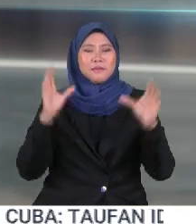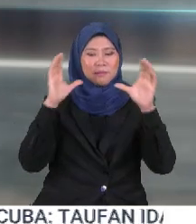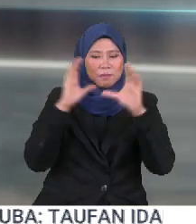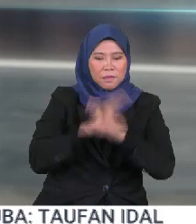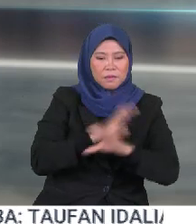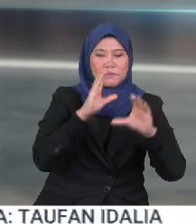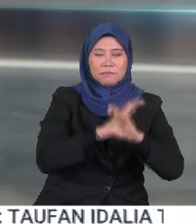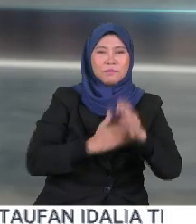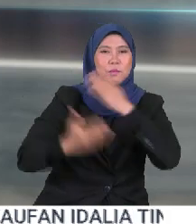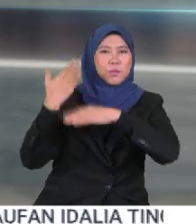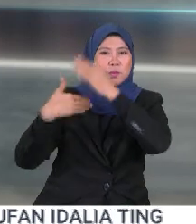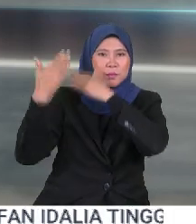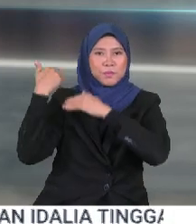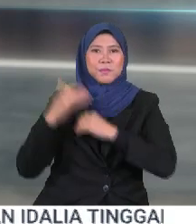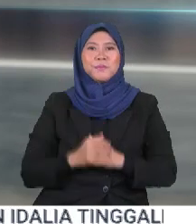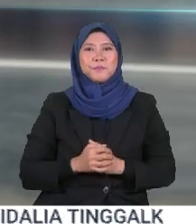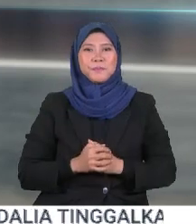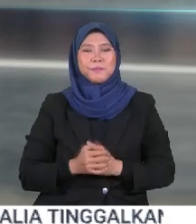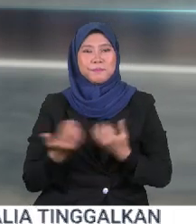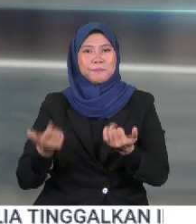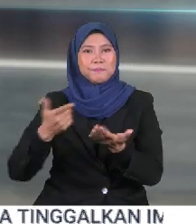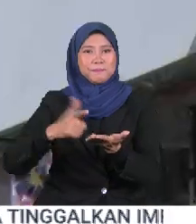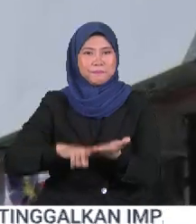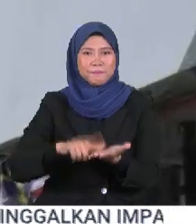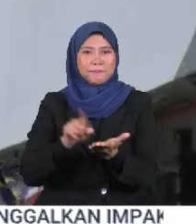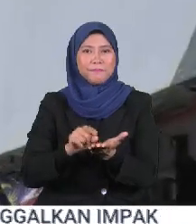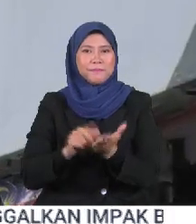cabaran. Ikuti laporan wartawan Phil Gabriel.